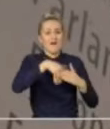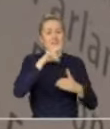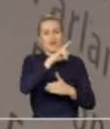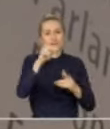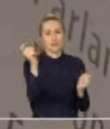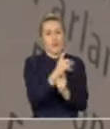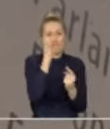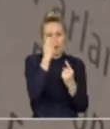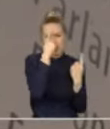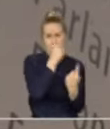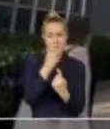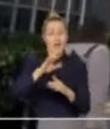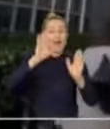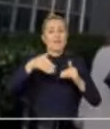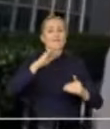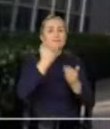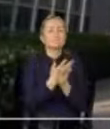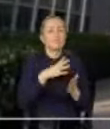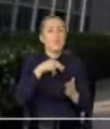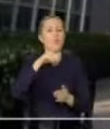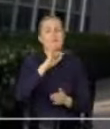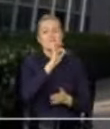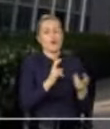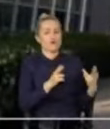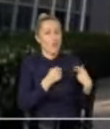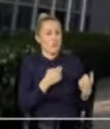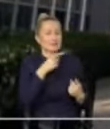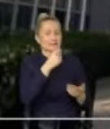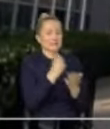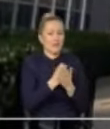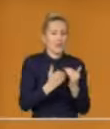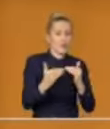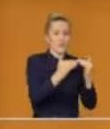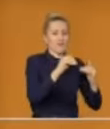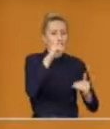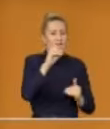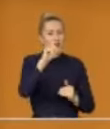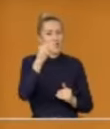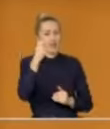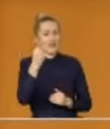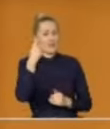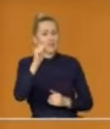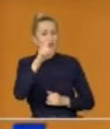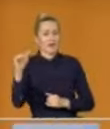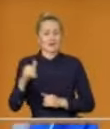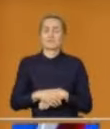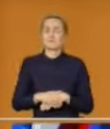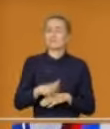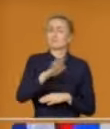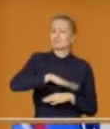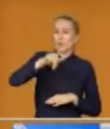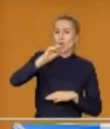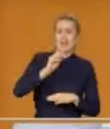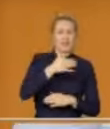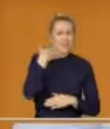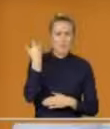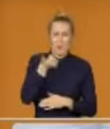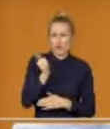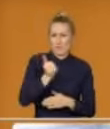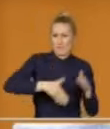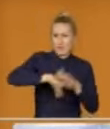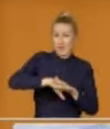co podkreśliła nawet unijna komisarz do spraw równości Helena Dalli. Unia Europejska nie ma kompetencji w kwestii